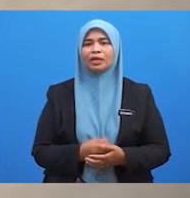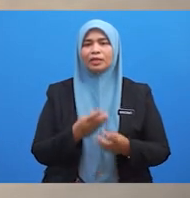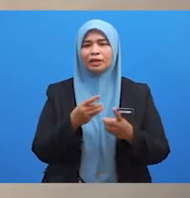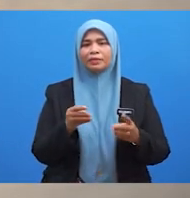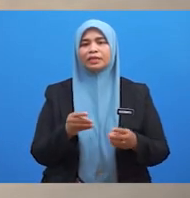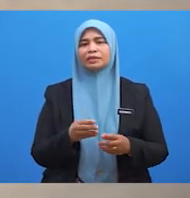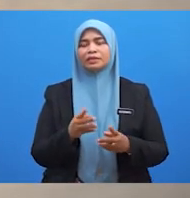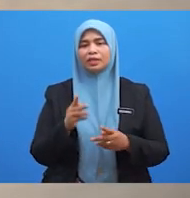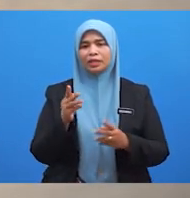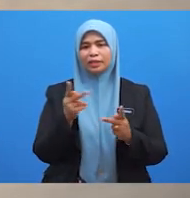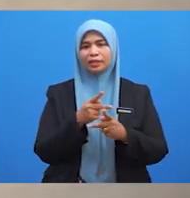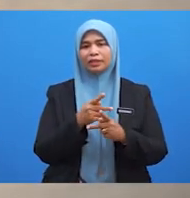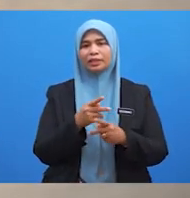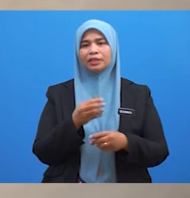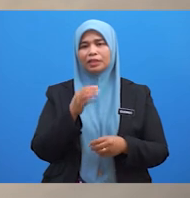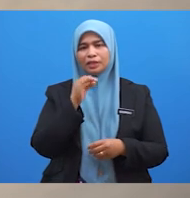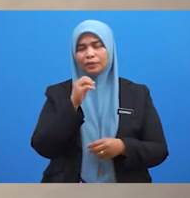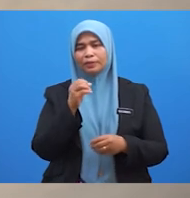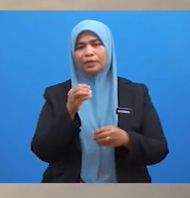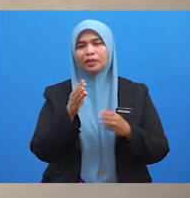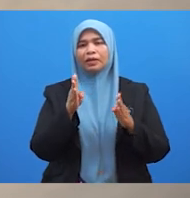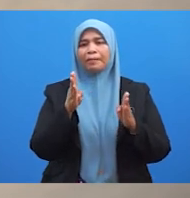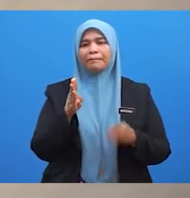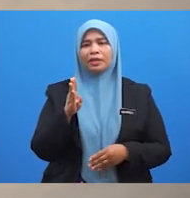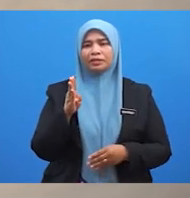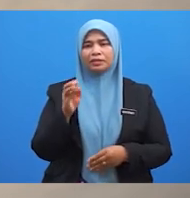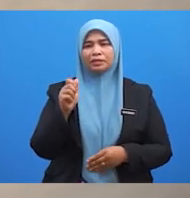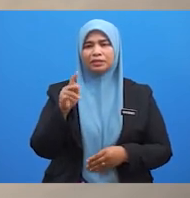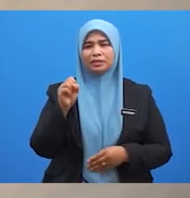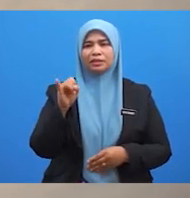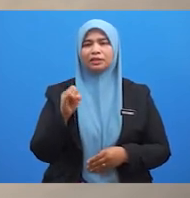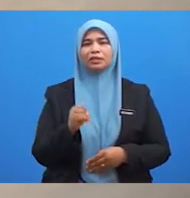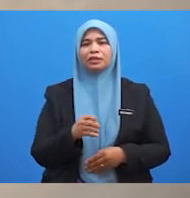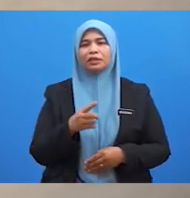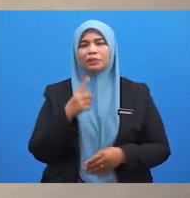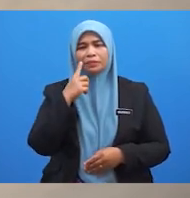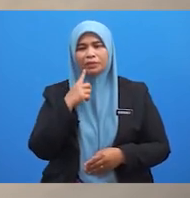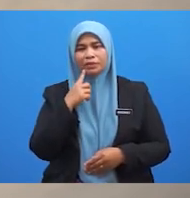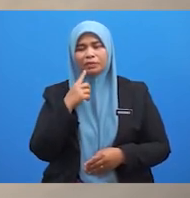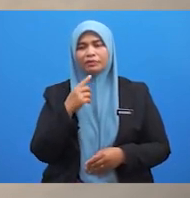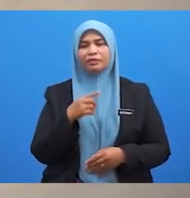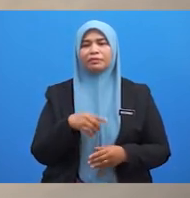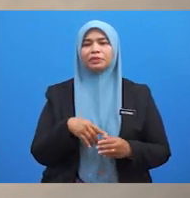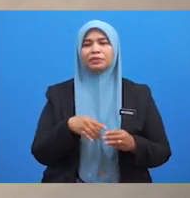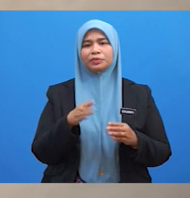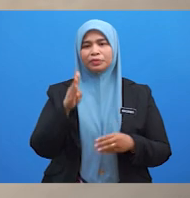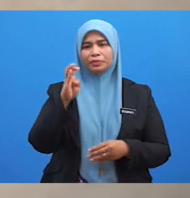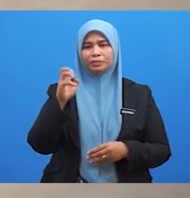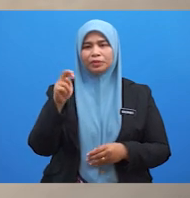Damai sekali tiupan bangsi, duga makrifat penjuru benua.